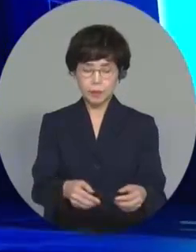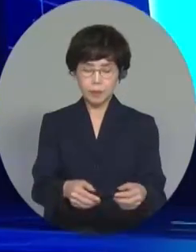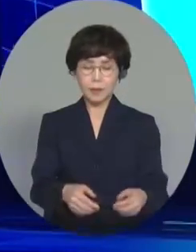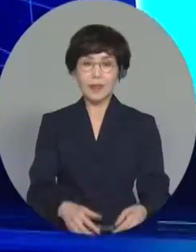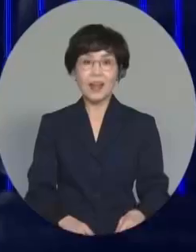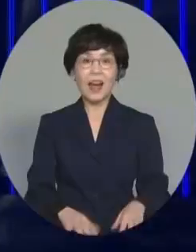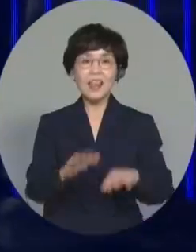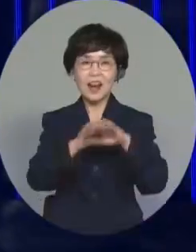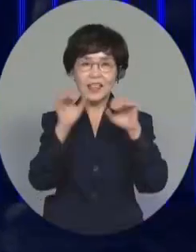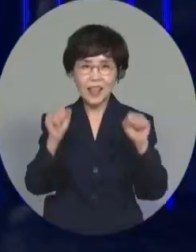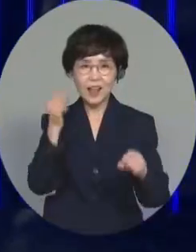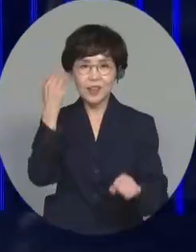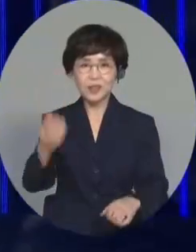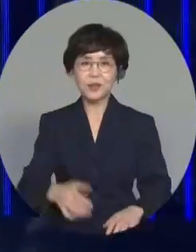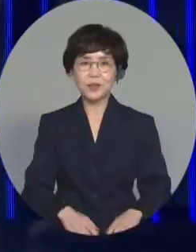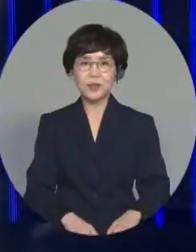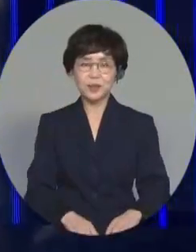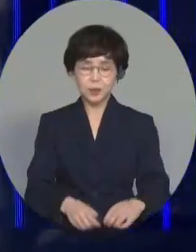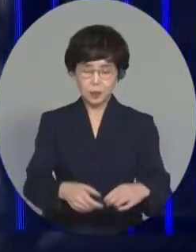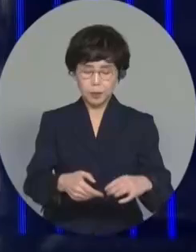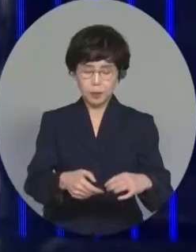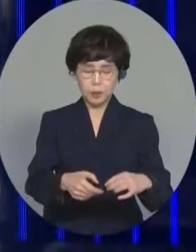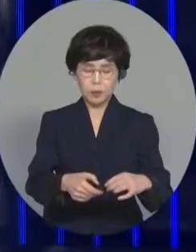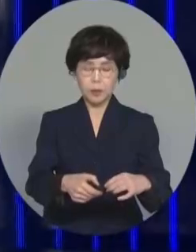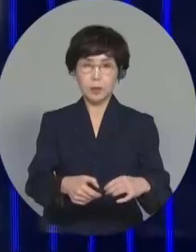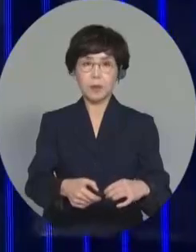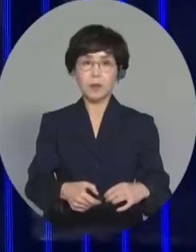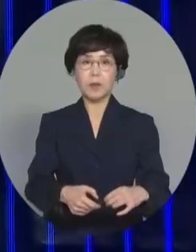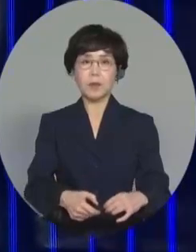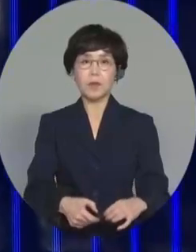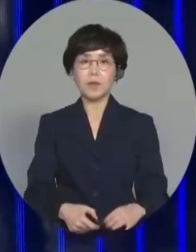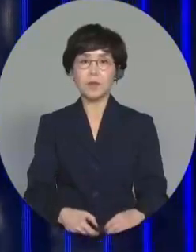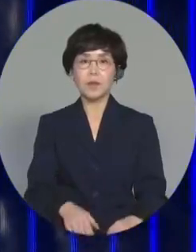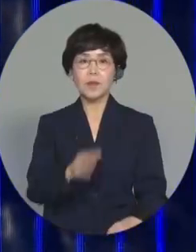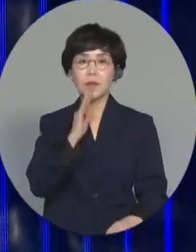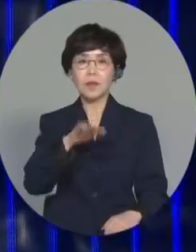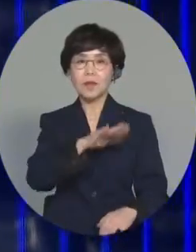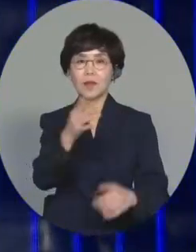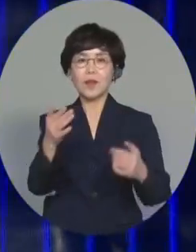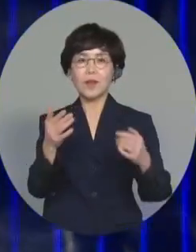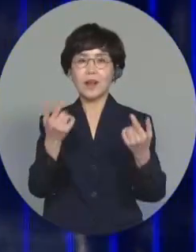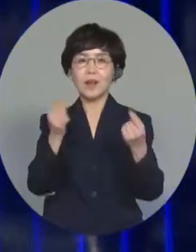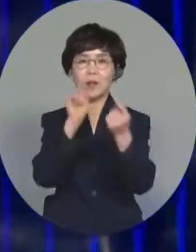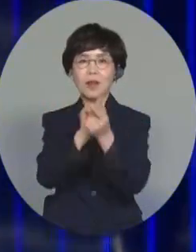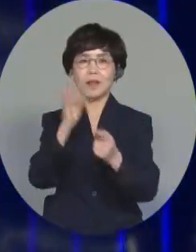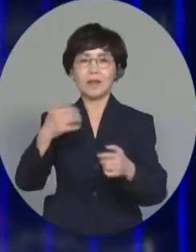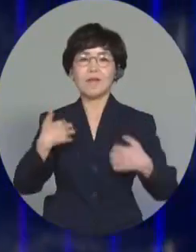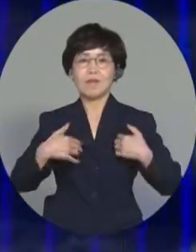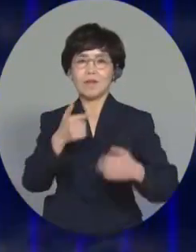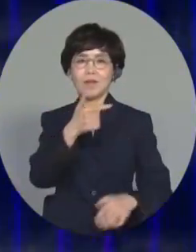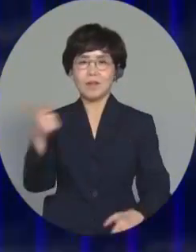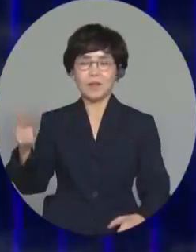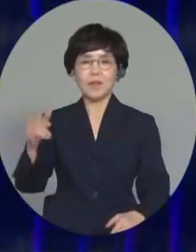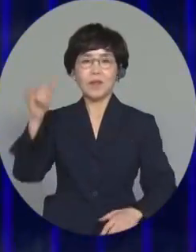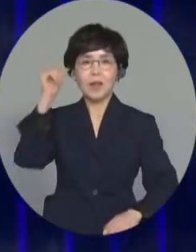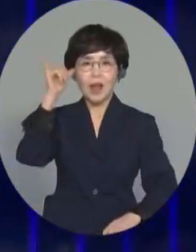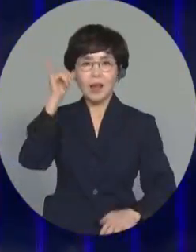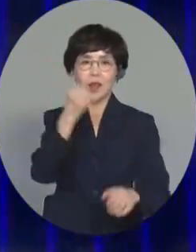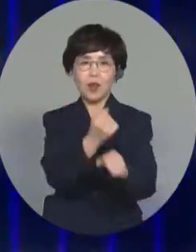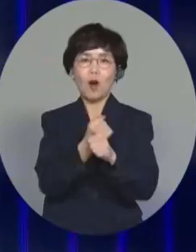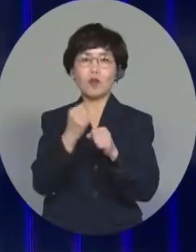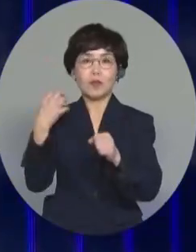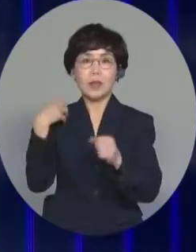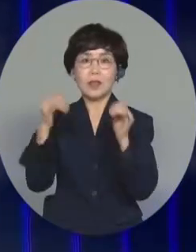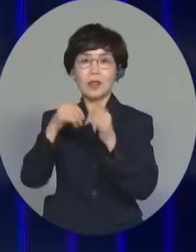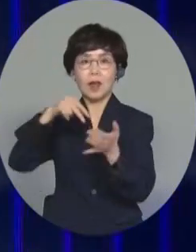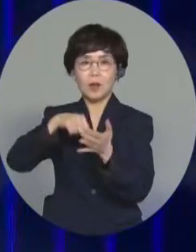안녕하세요. 예, 안녕하십니까? What a time to be alive. 네, 정말 이렇게 여러분들을 뵙게 돼 너무나 기쁘게 생각합니다. AI